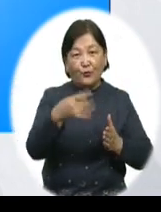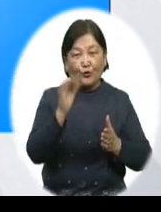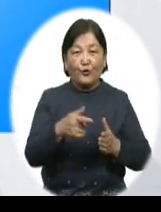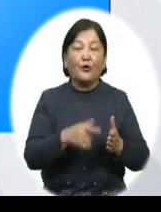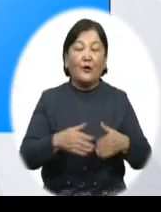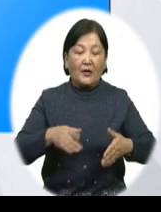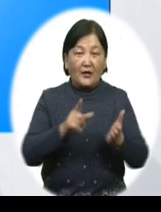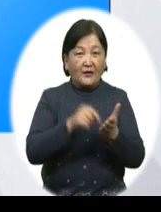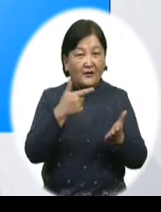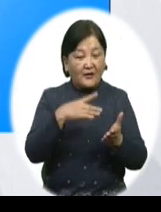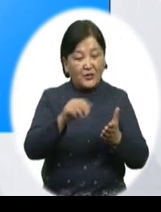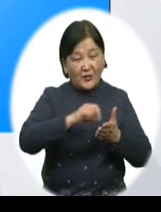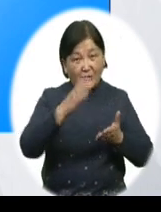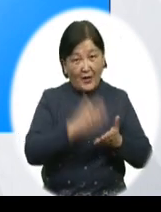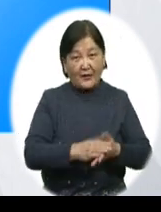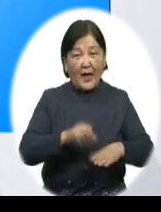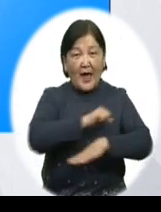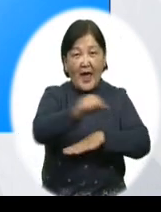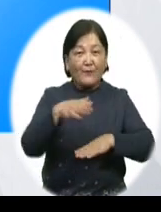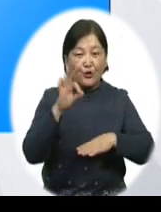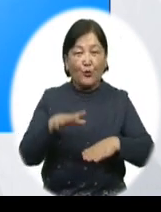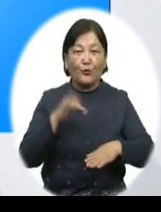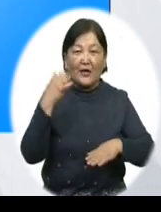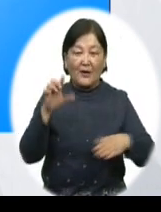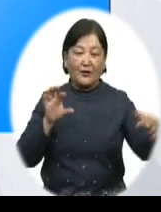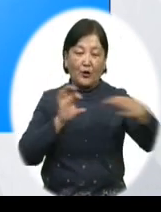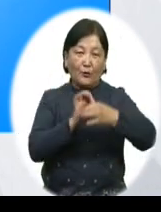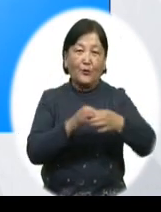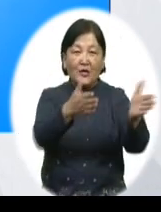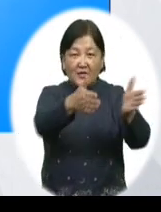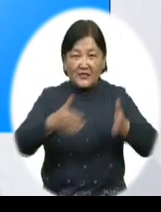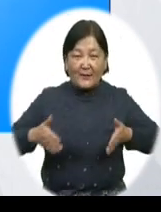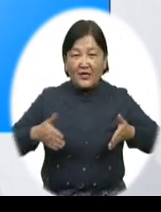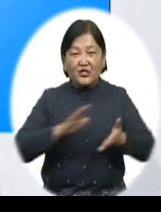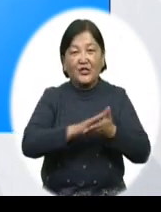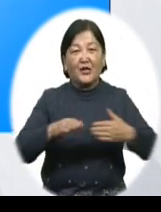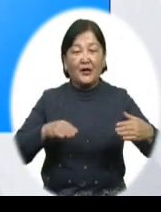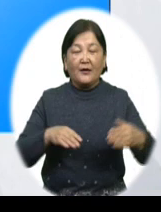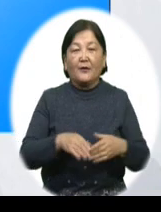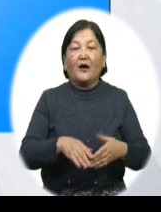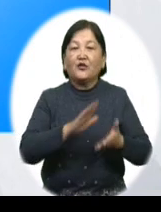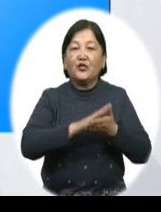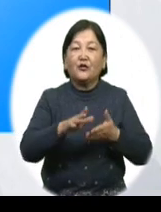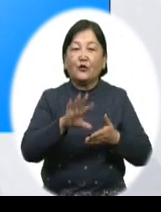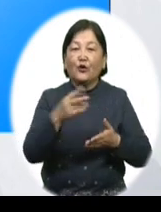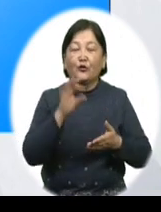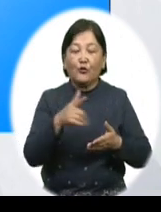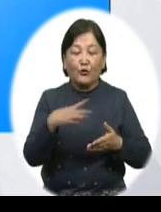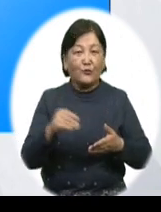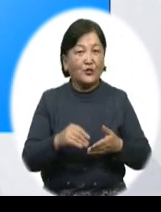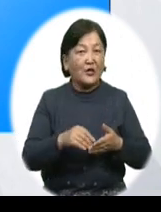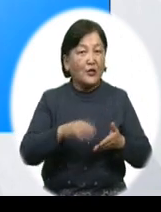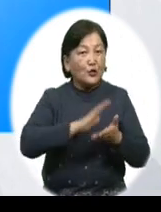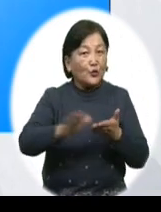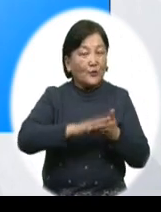29.8 тэрбум төгрөг. Аймгийн төвүүдийг Улаанбаатар хоттой холбох 784 км автоцам, төв цэвэрлэх байгууламжийг шинжлэхэд